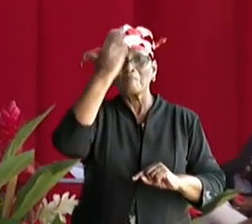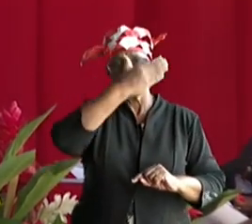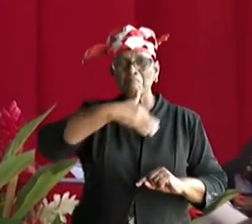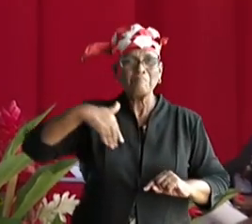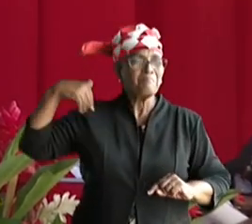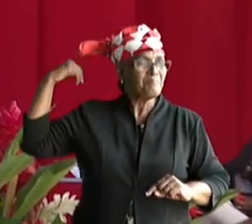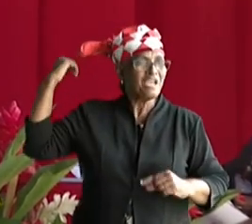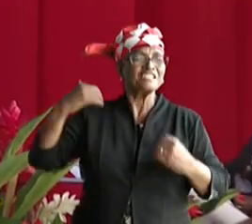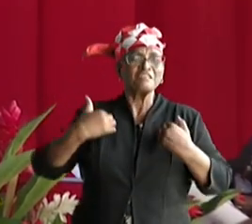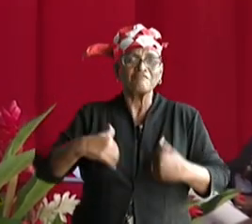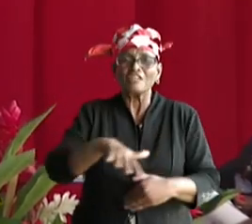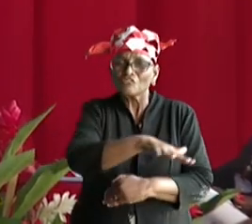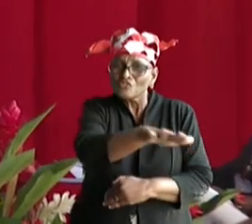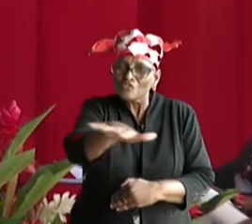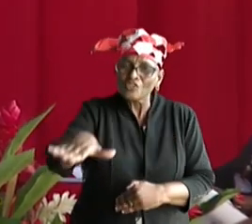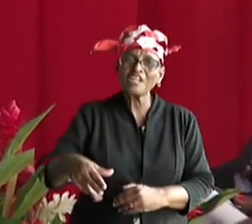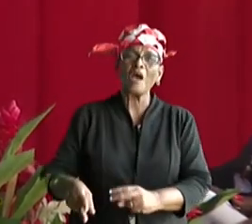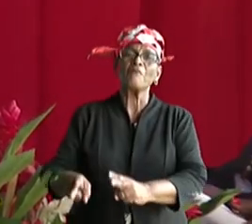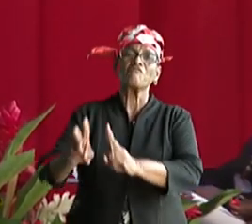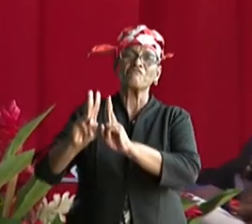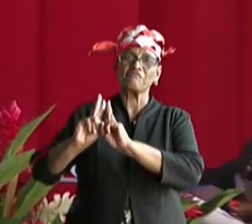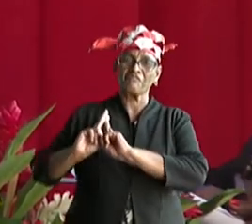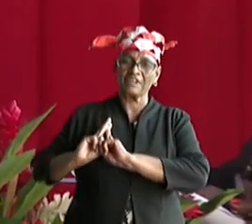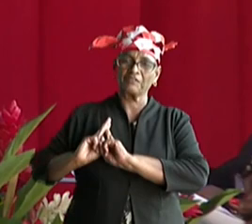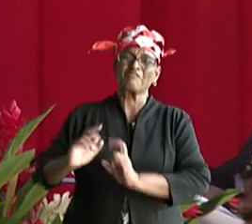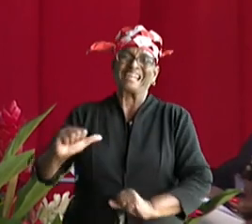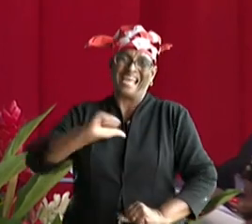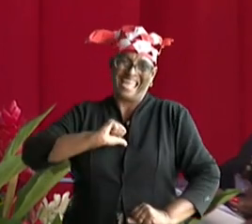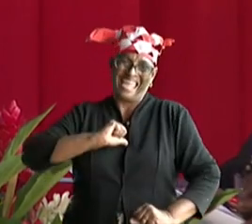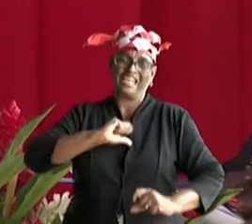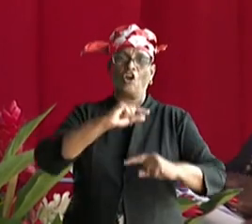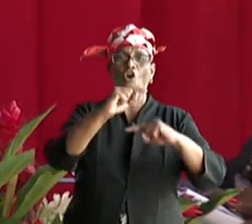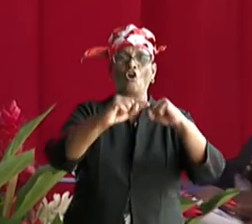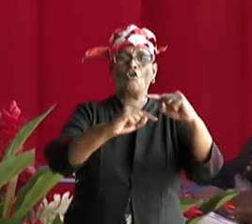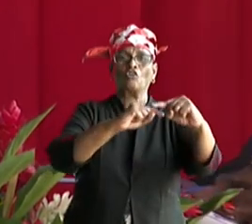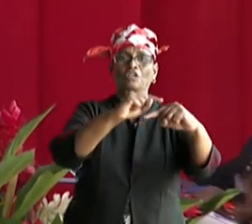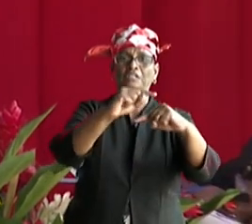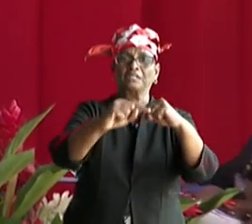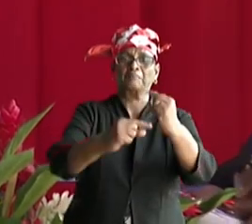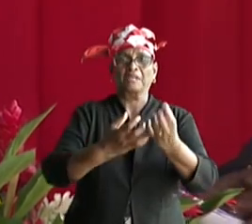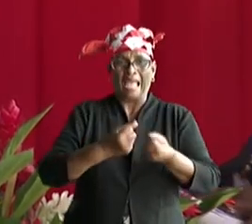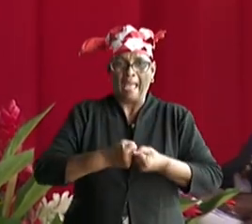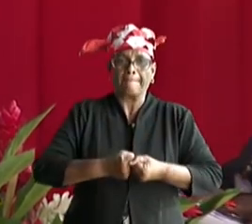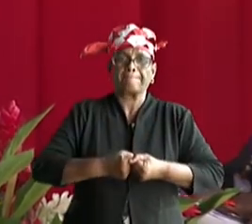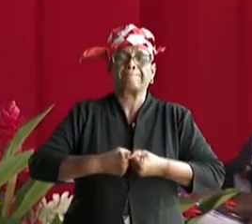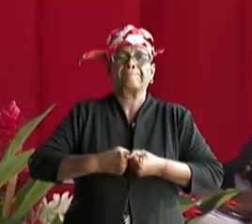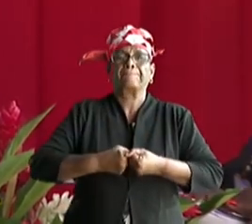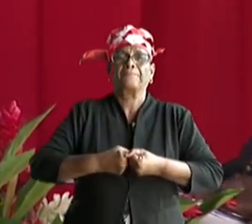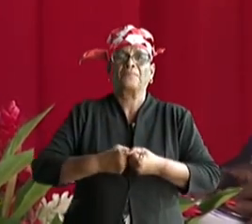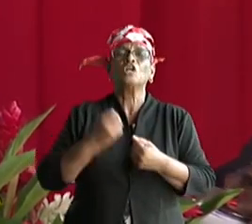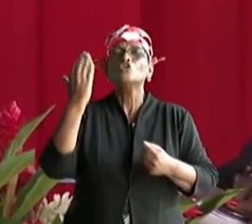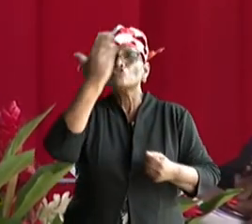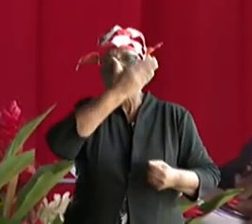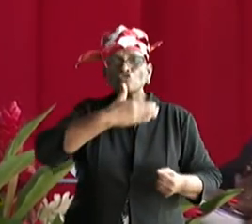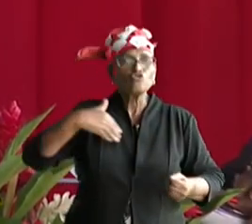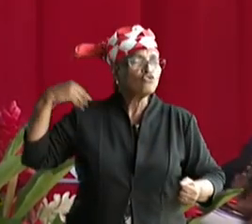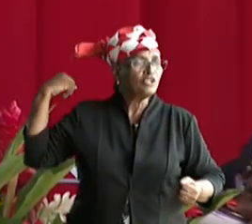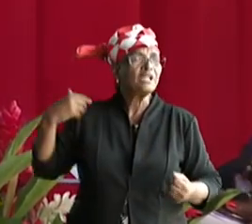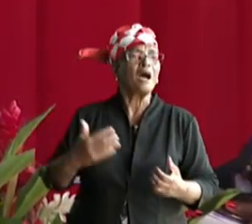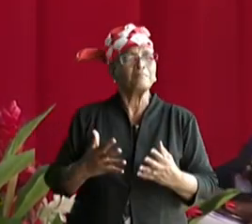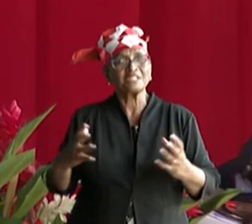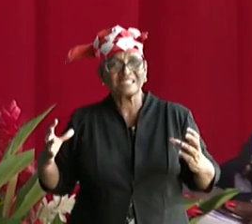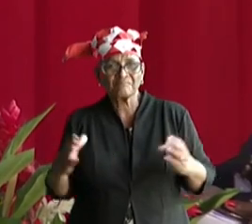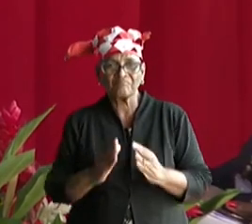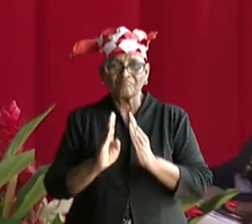volle verantwoordelijkheid van haar eigen ontwikkelingen in handen nam. Suriname schaarde zich in